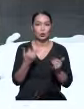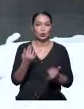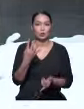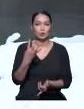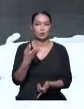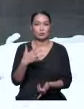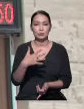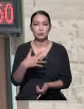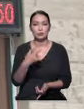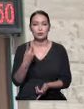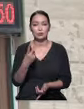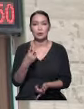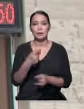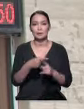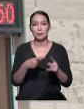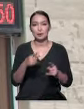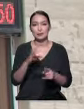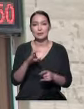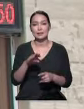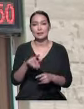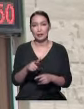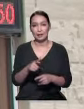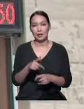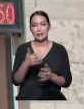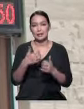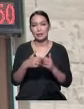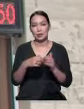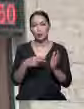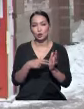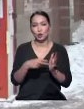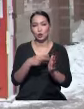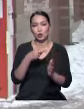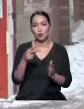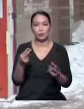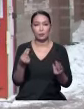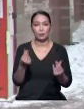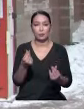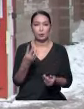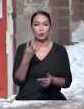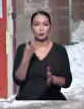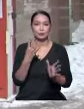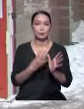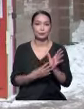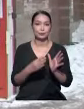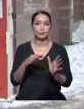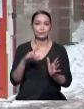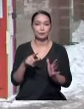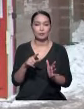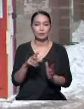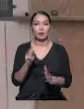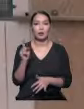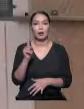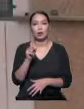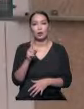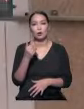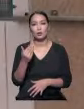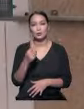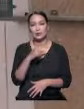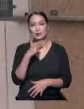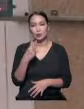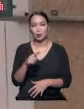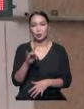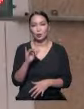в 452,5 тенге. Средняя стоимость европейской валюты составила 490. Что